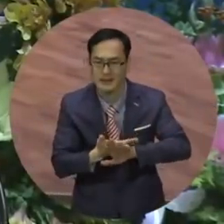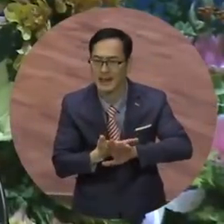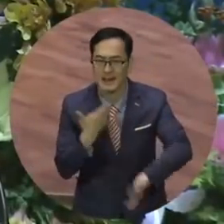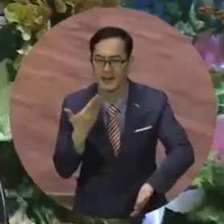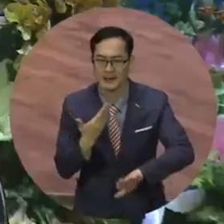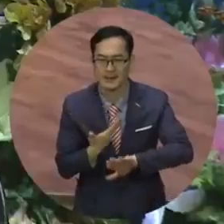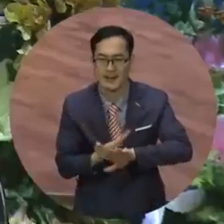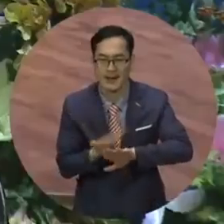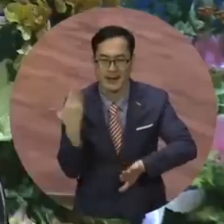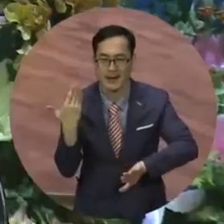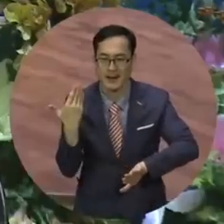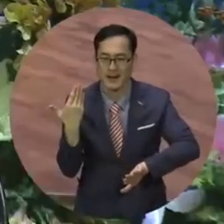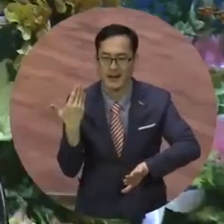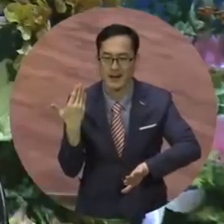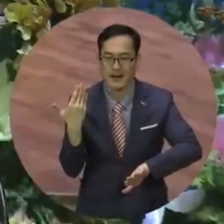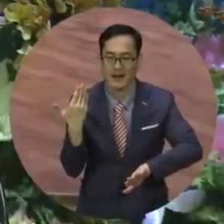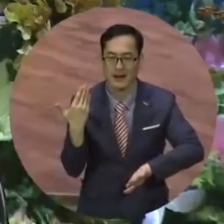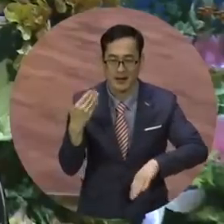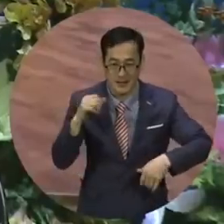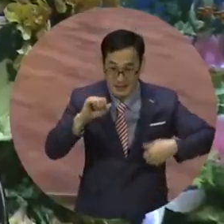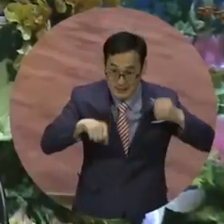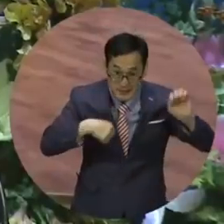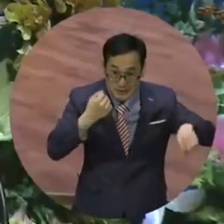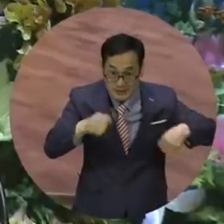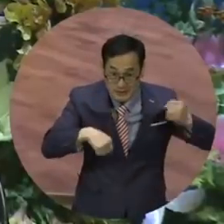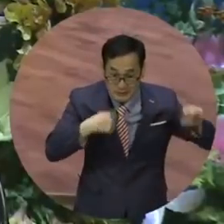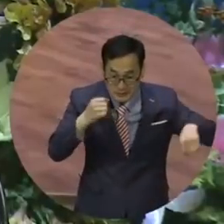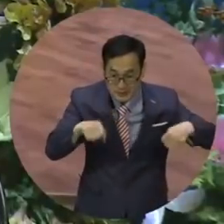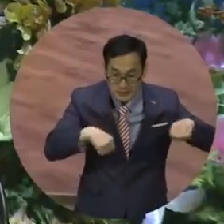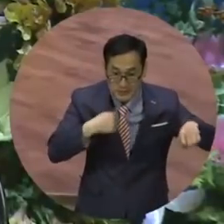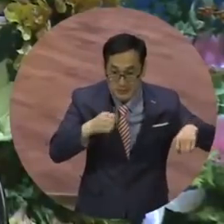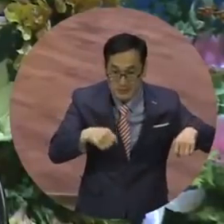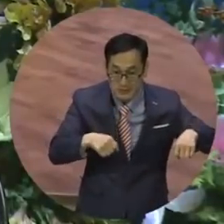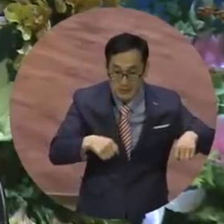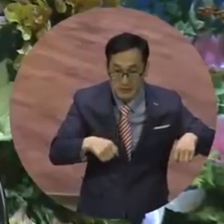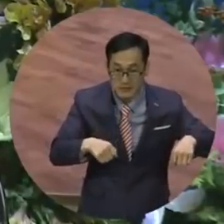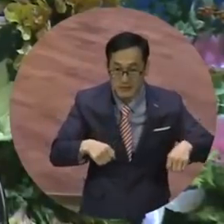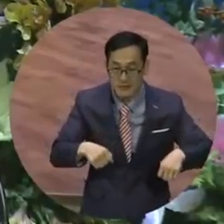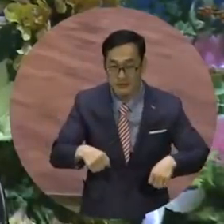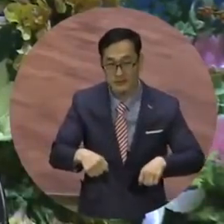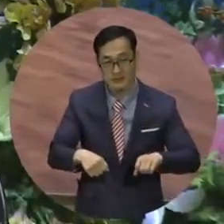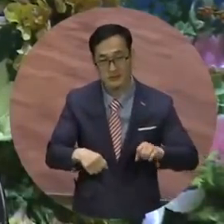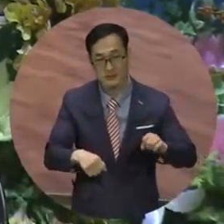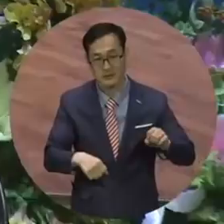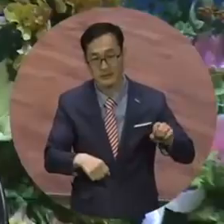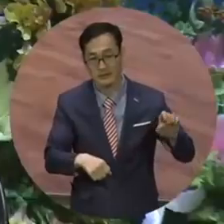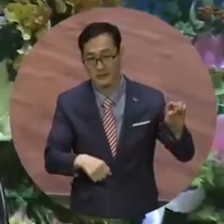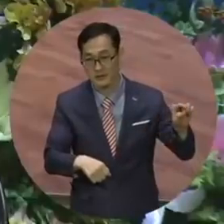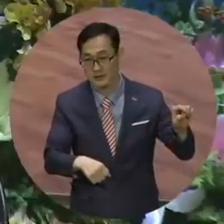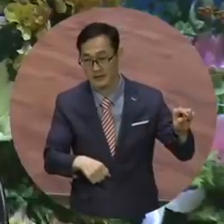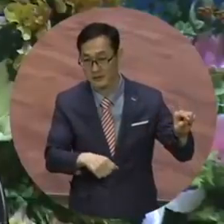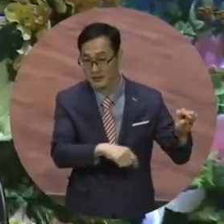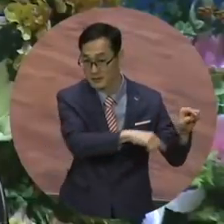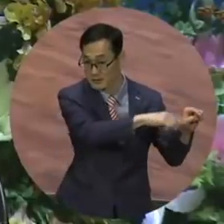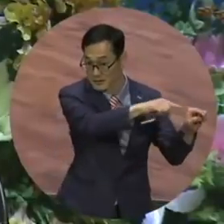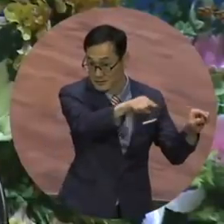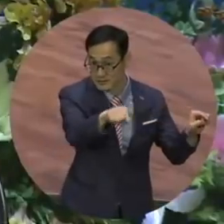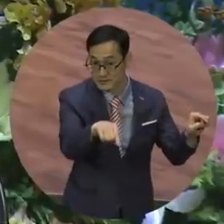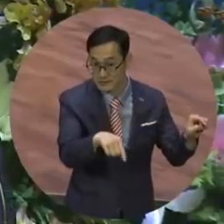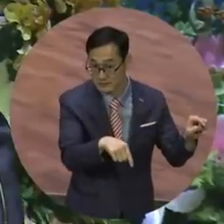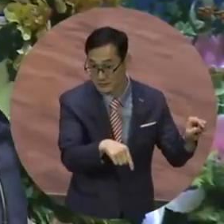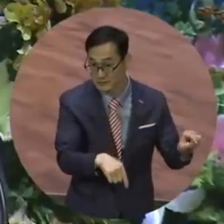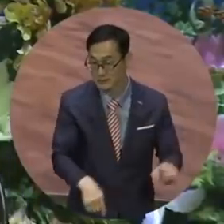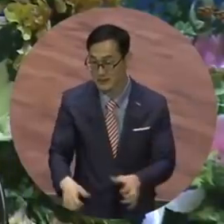다른 피조물과 다르게, 짐승들과 다르게, 저 별들과 다르게 인간만